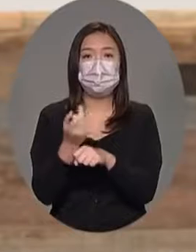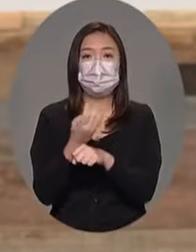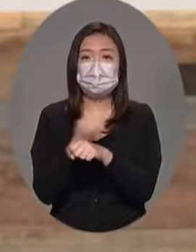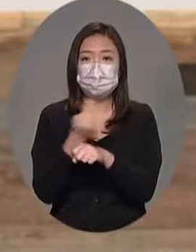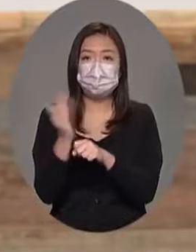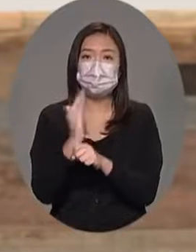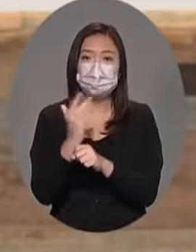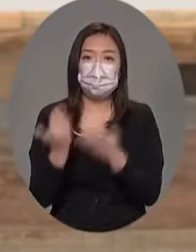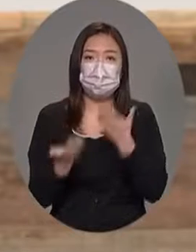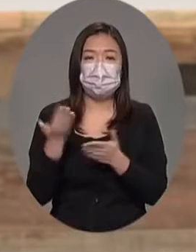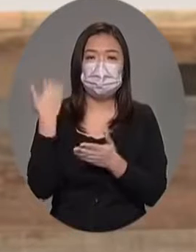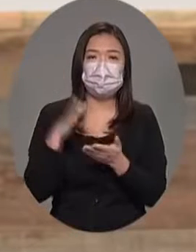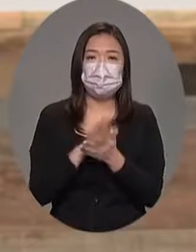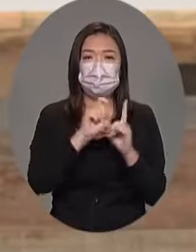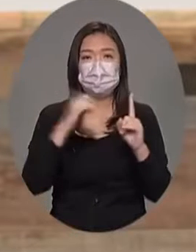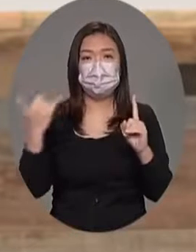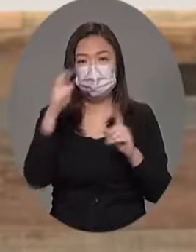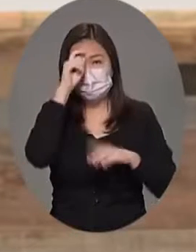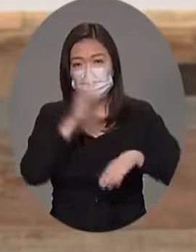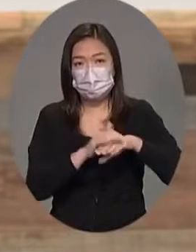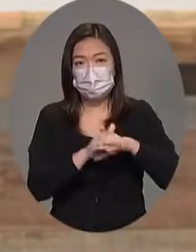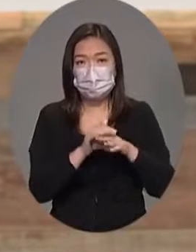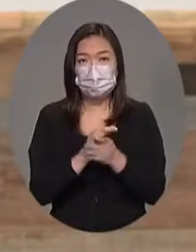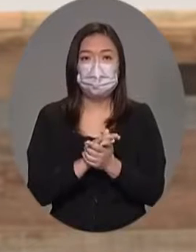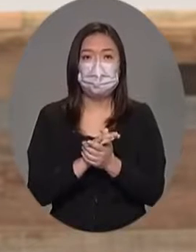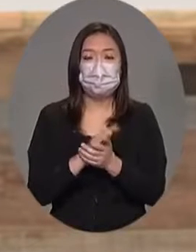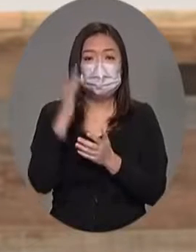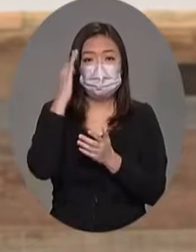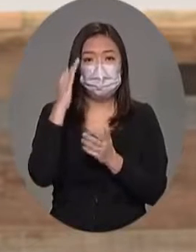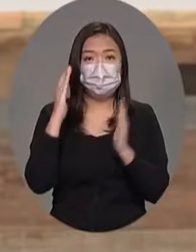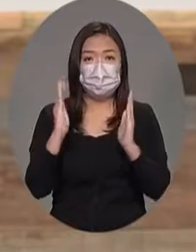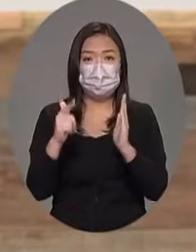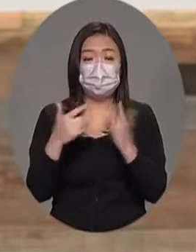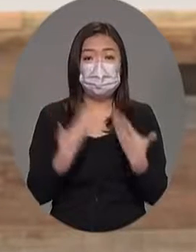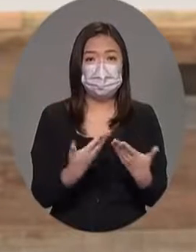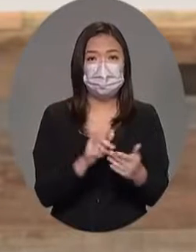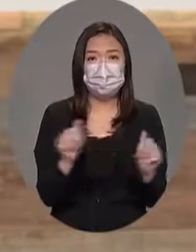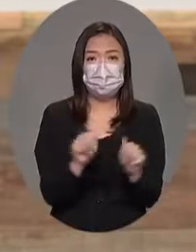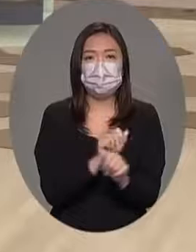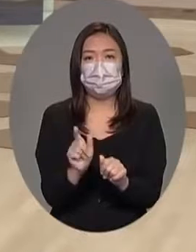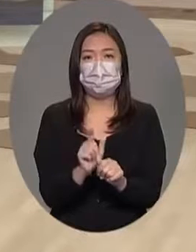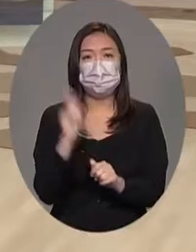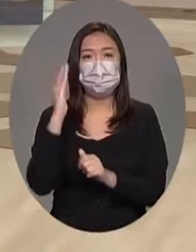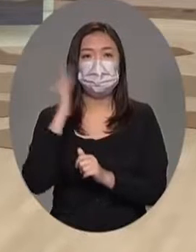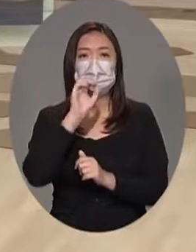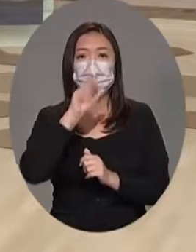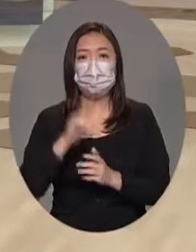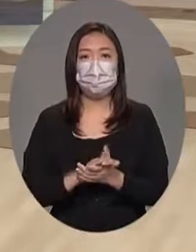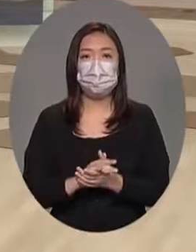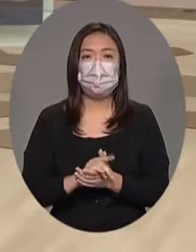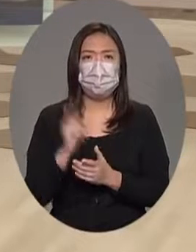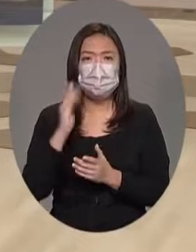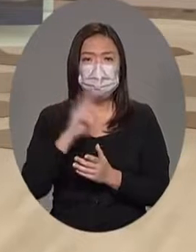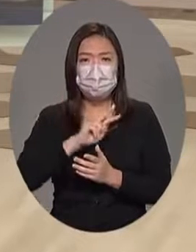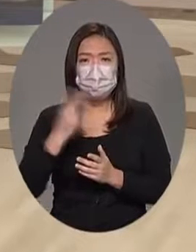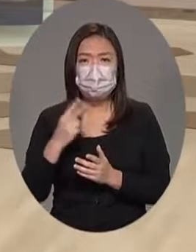2日12小時40分左右，比上次啦1966年嘅記錄啦相隔大約3日左右啦更加短。天文台就話啦，氣